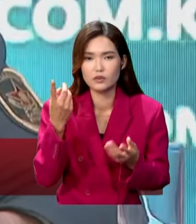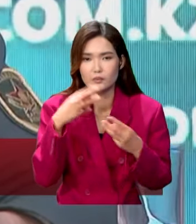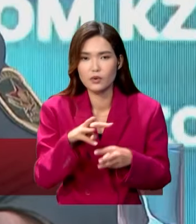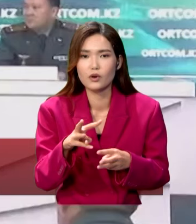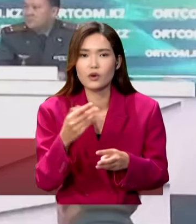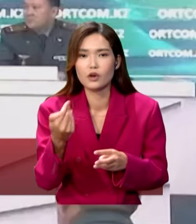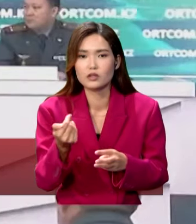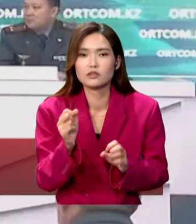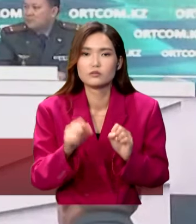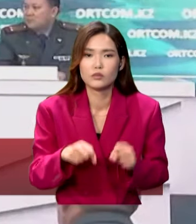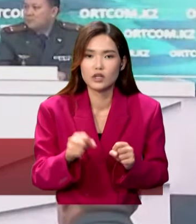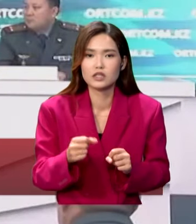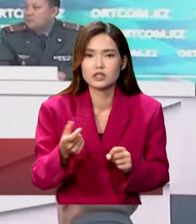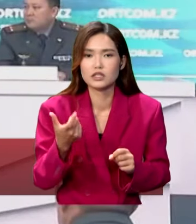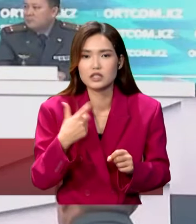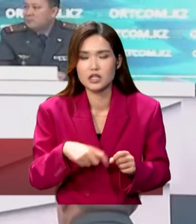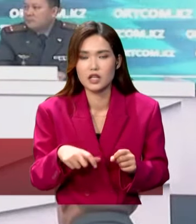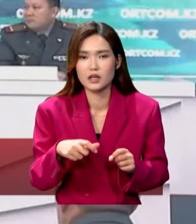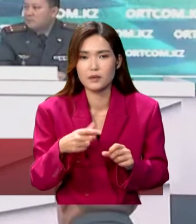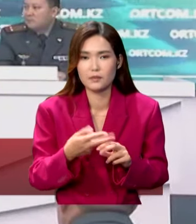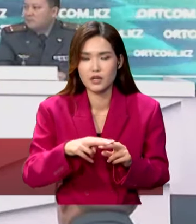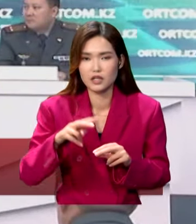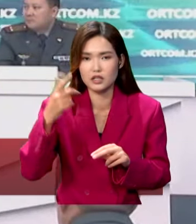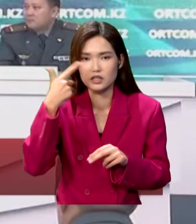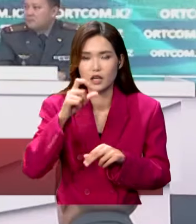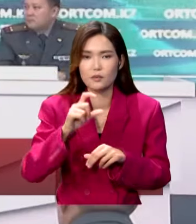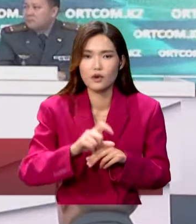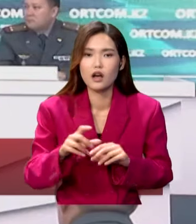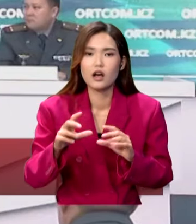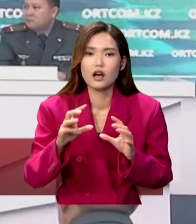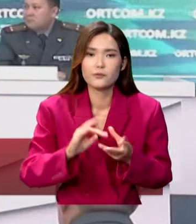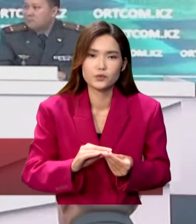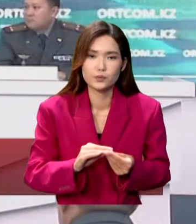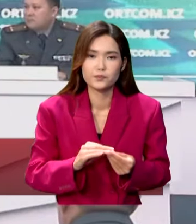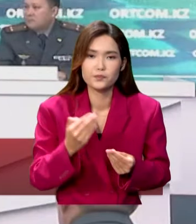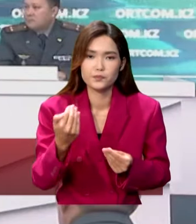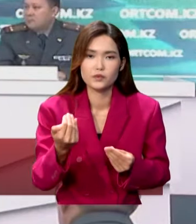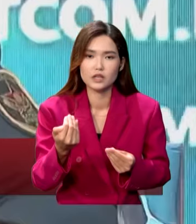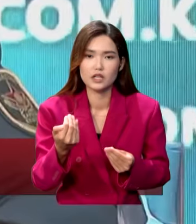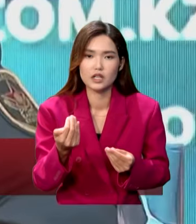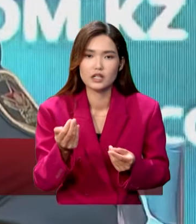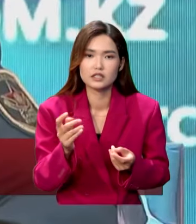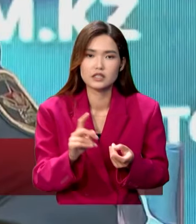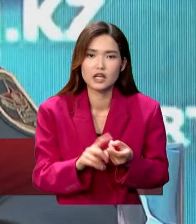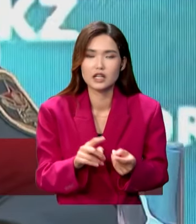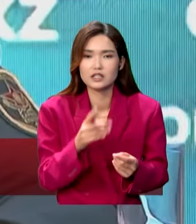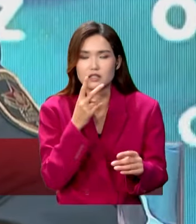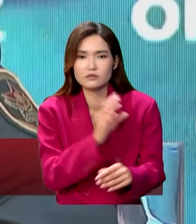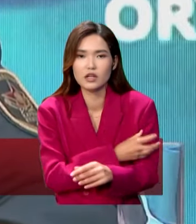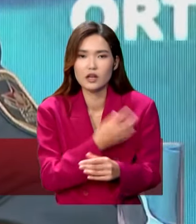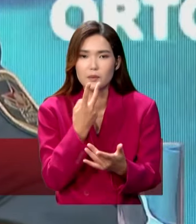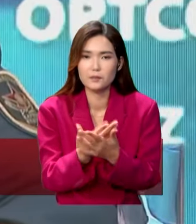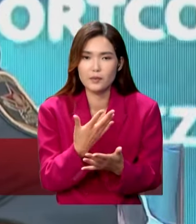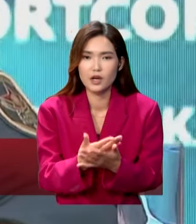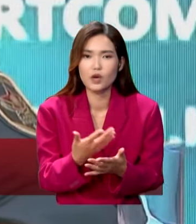где он может позволить себе данные сладости в основном из-за этого складывается такое ощущение как будто у